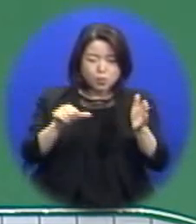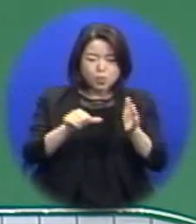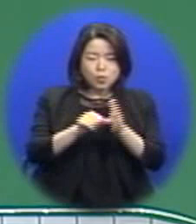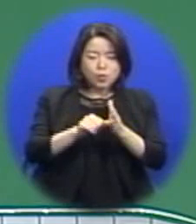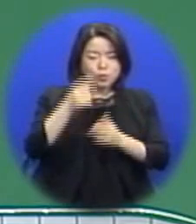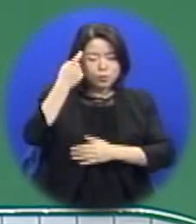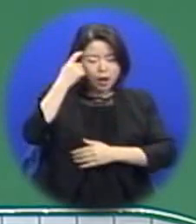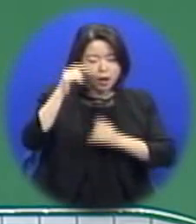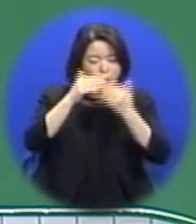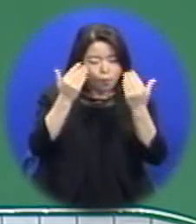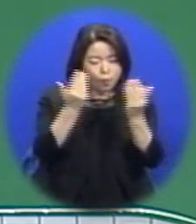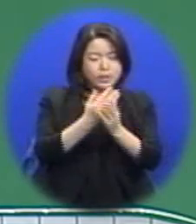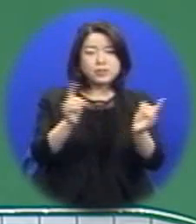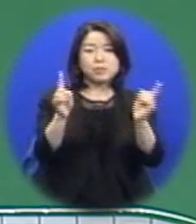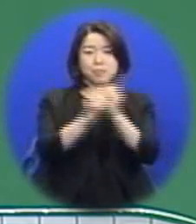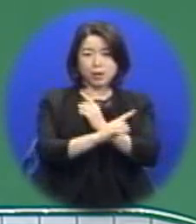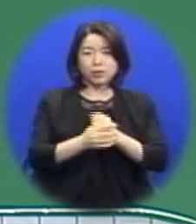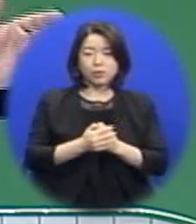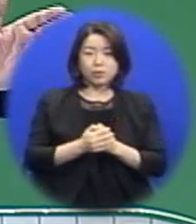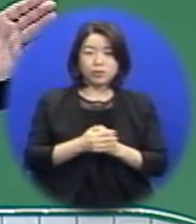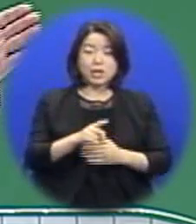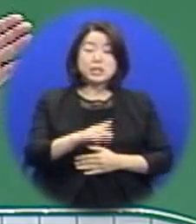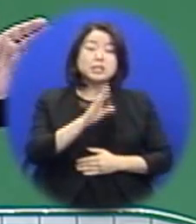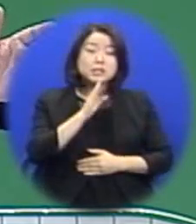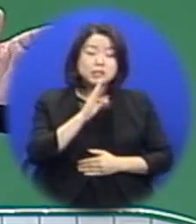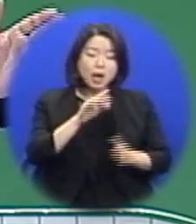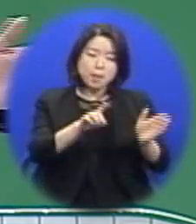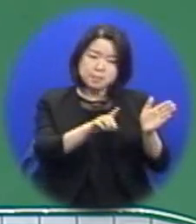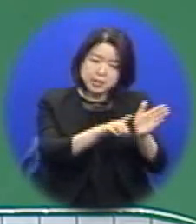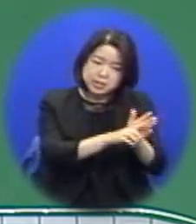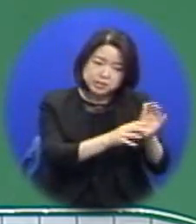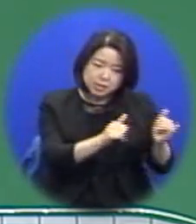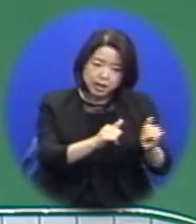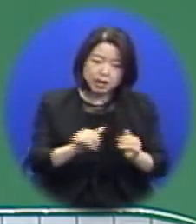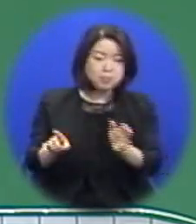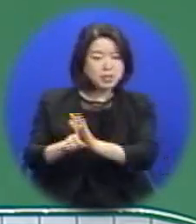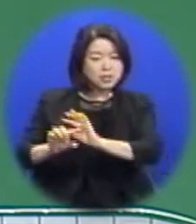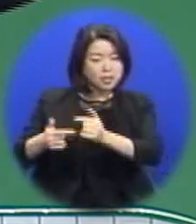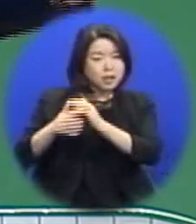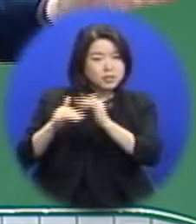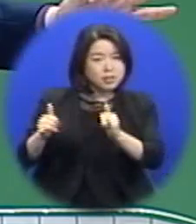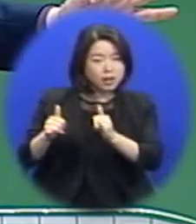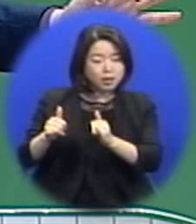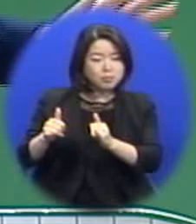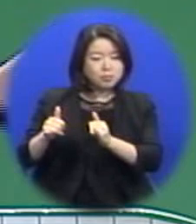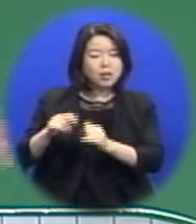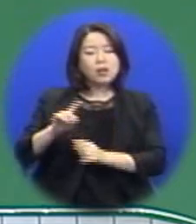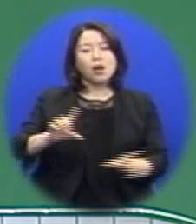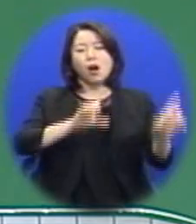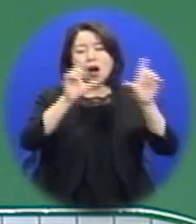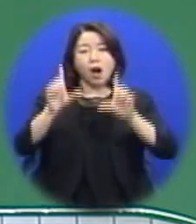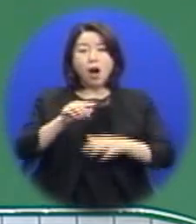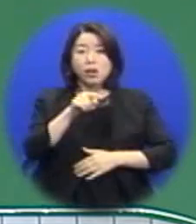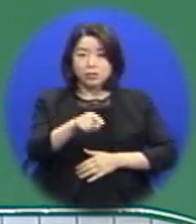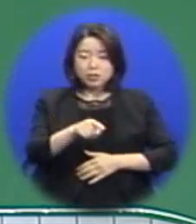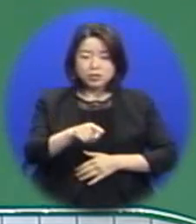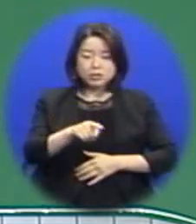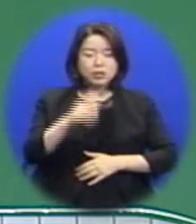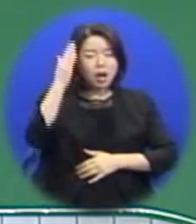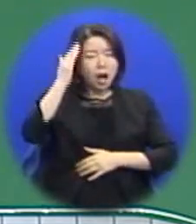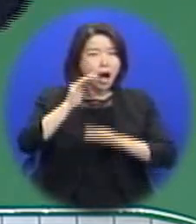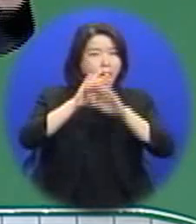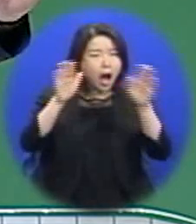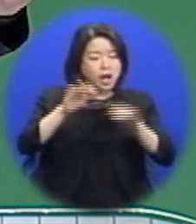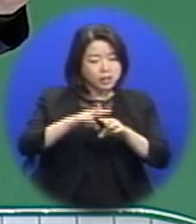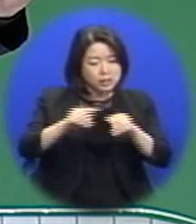달라집니다. 그 사실을 믿는 사람과 안 믿는 사람은 사는 것이 하늘과 땅의 차이예요. 삶의